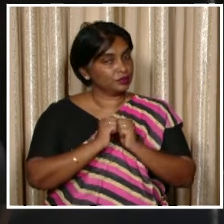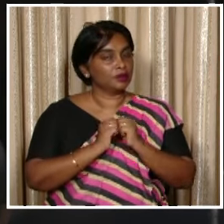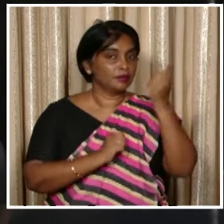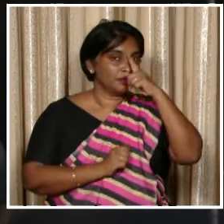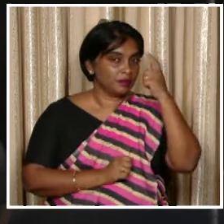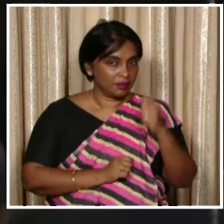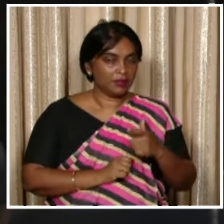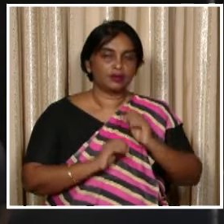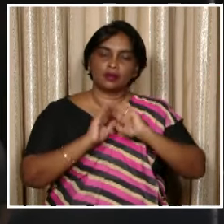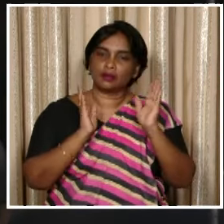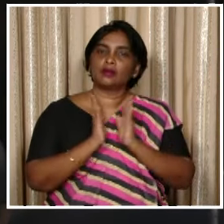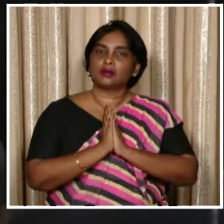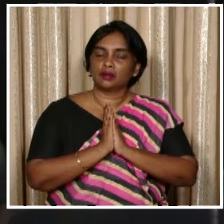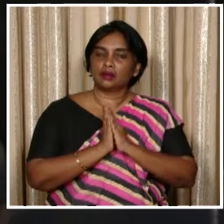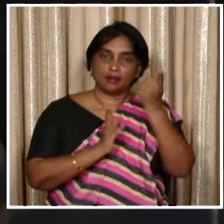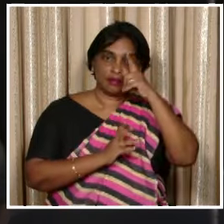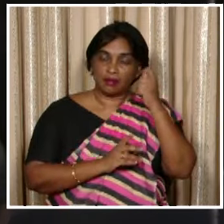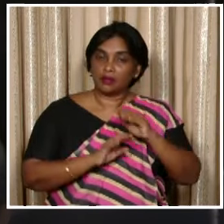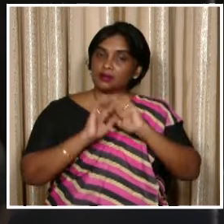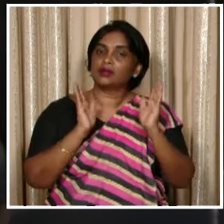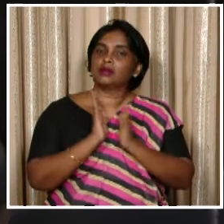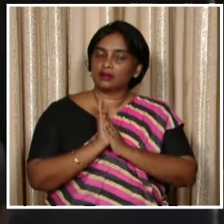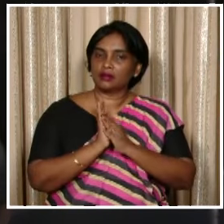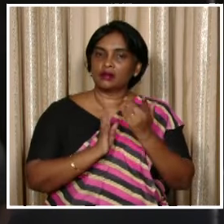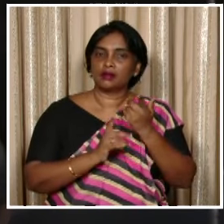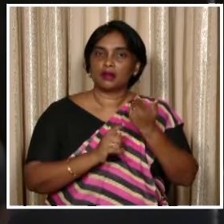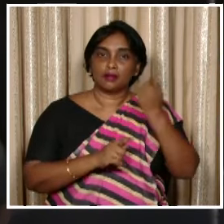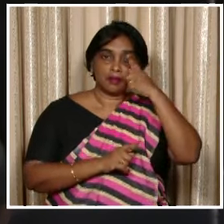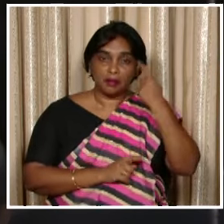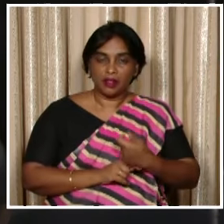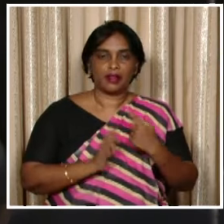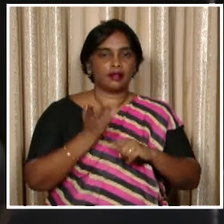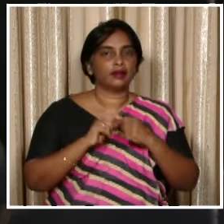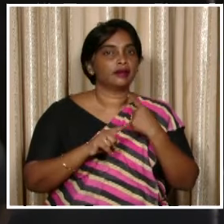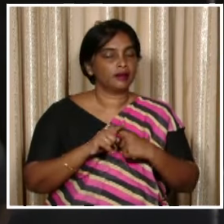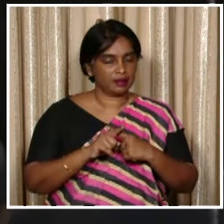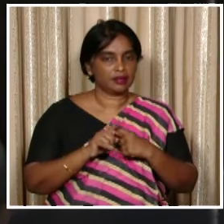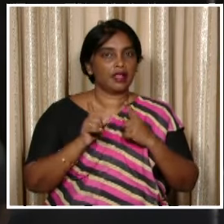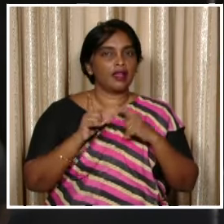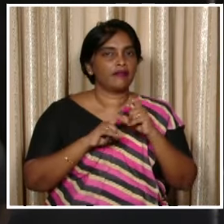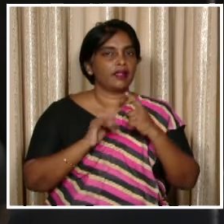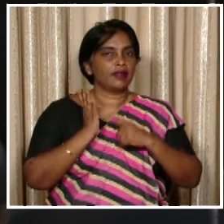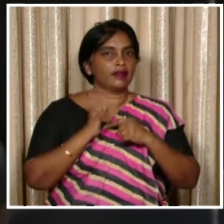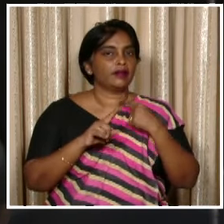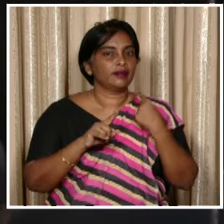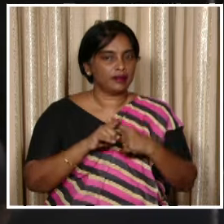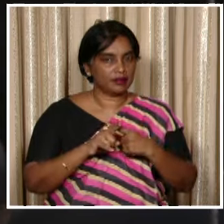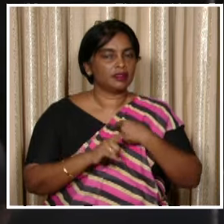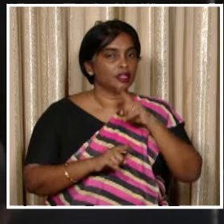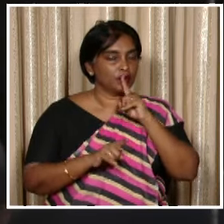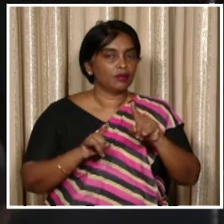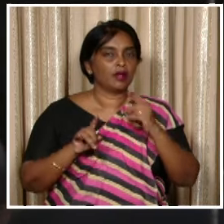පඩියක් ගන්න කට්ටිය. පඩියක් ගන්න කට්ටියකින් ගහනවා pay tax එක. එහෙමත් නැත්නම් advance tax එක. මං කිව්වා